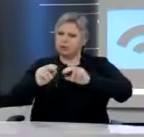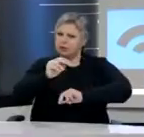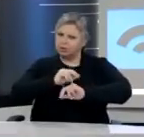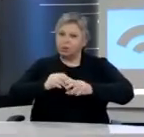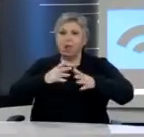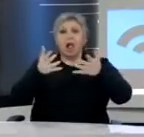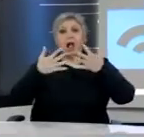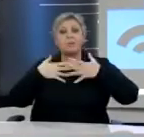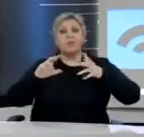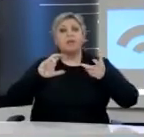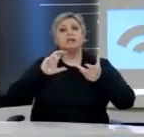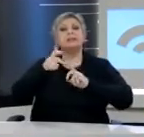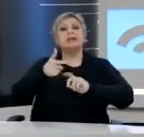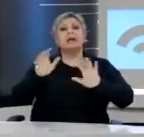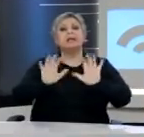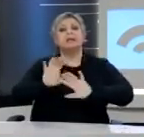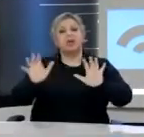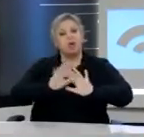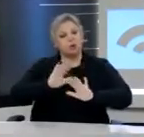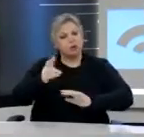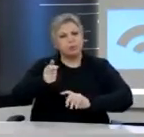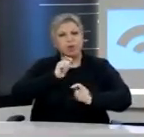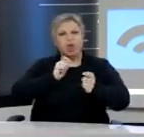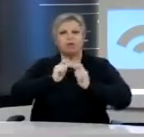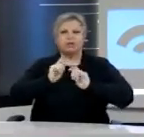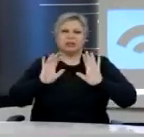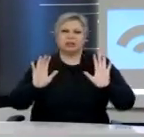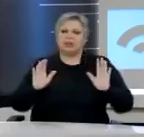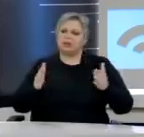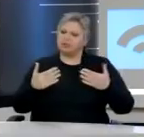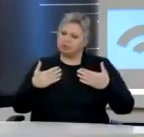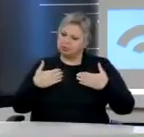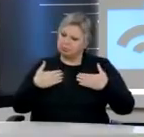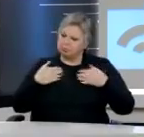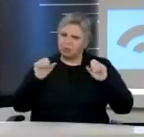στο Sky, αφού τόσο πολύ το θέλετε. Καμία αντίρρηση.